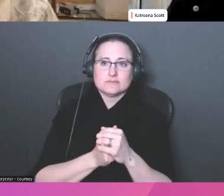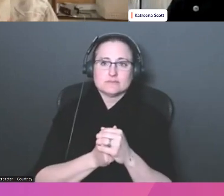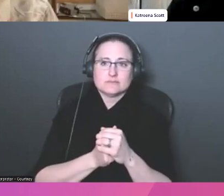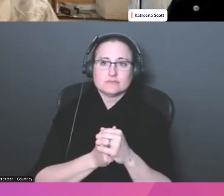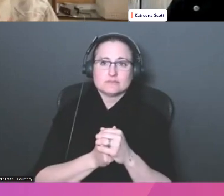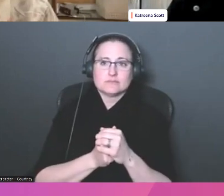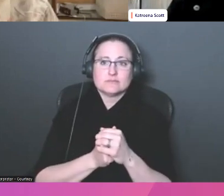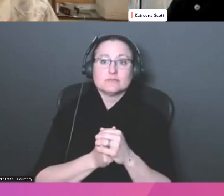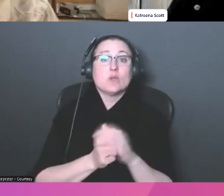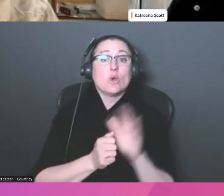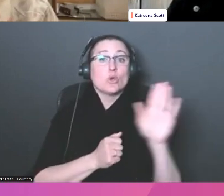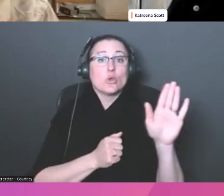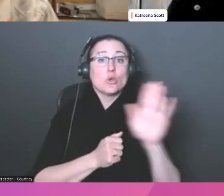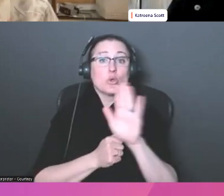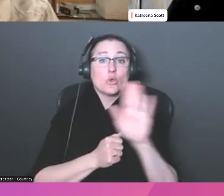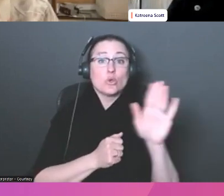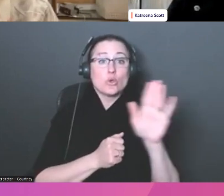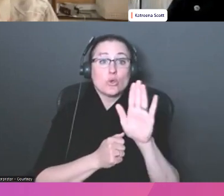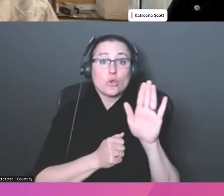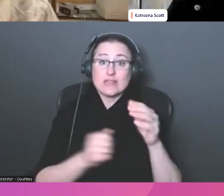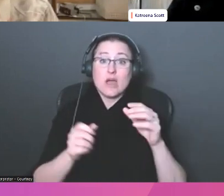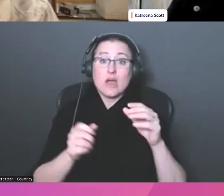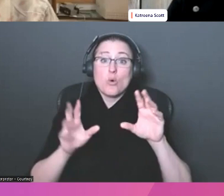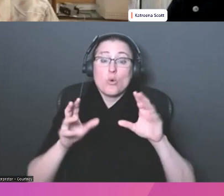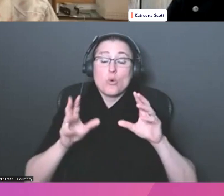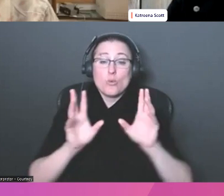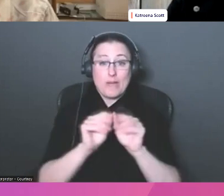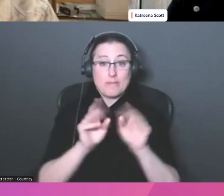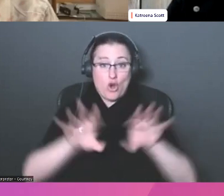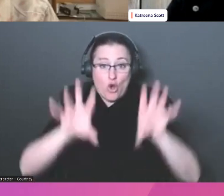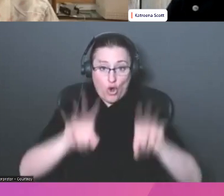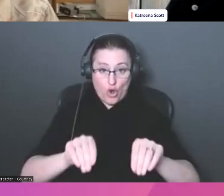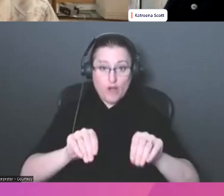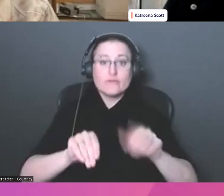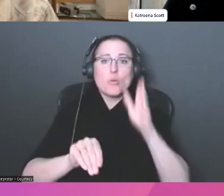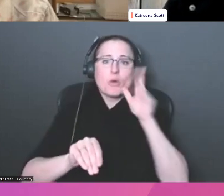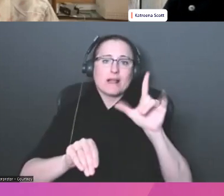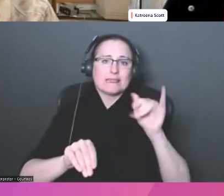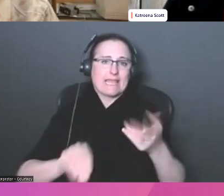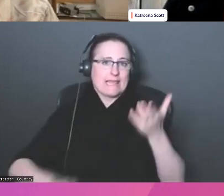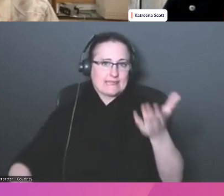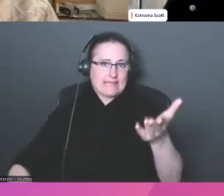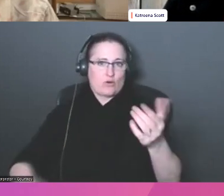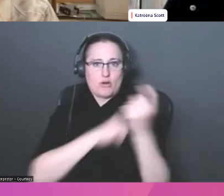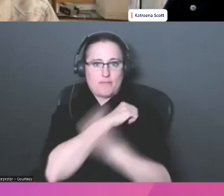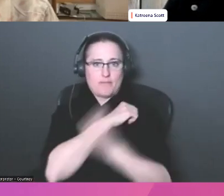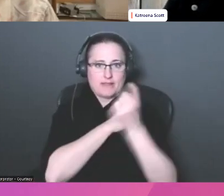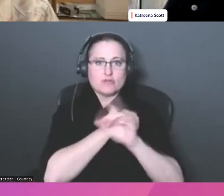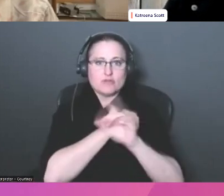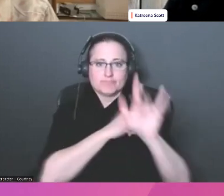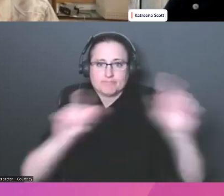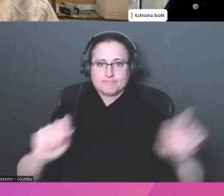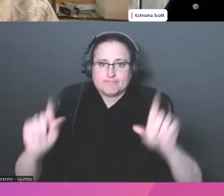sera partagé dans votre furteur automatiquement après ce webinaire.